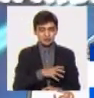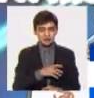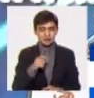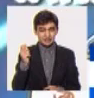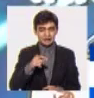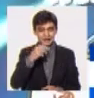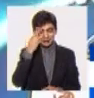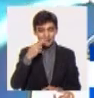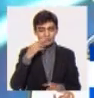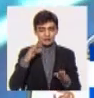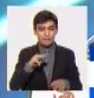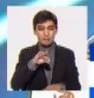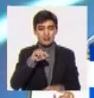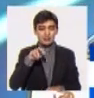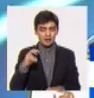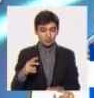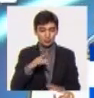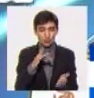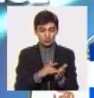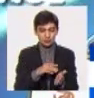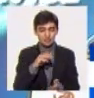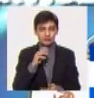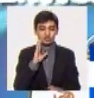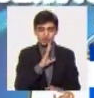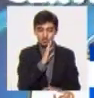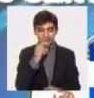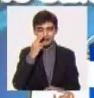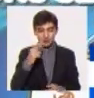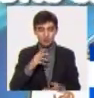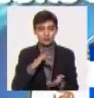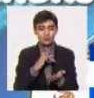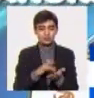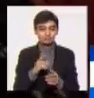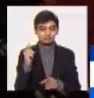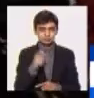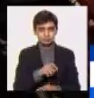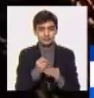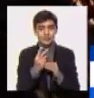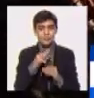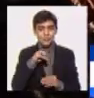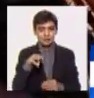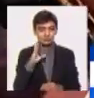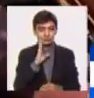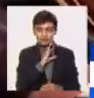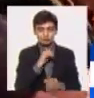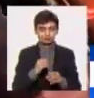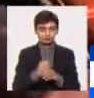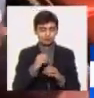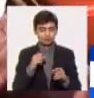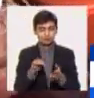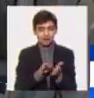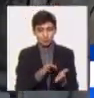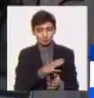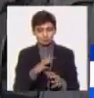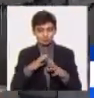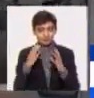прибывшая из Италии, из города Милан. Это женщина, которая прибыла в город Нур-Султан 12 марта. Женщину сразу из трапа самолета